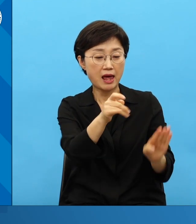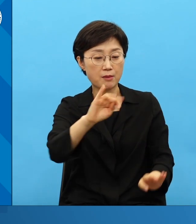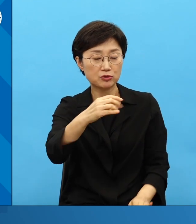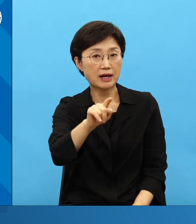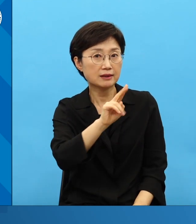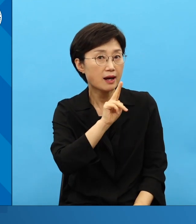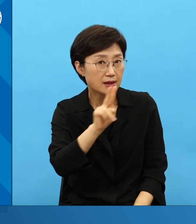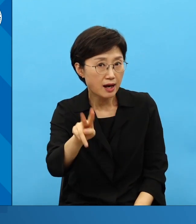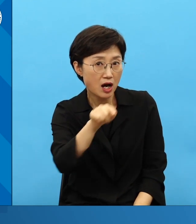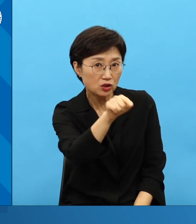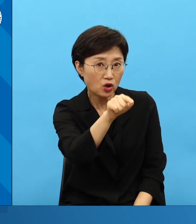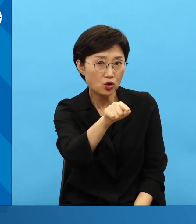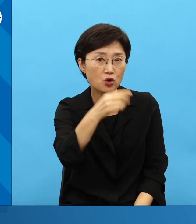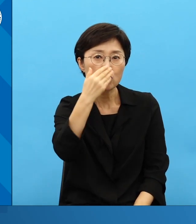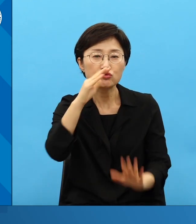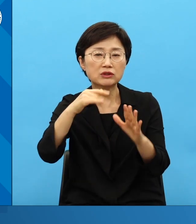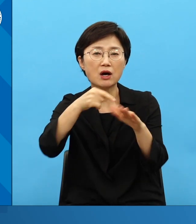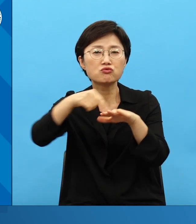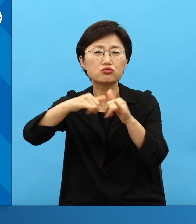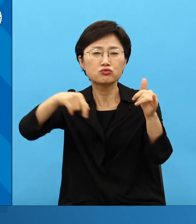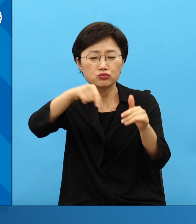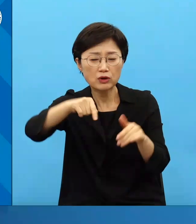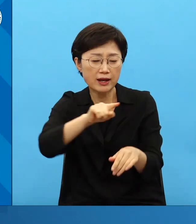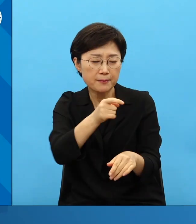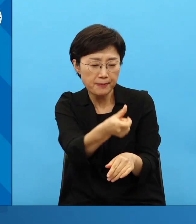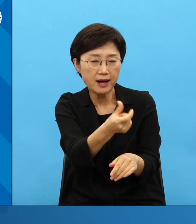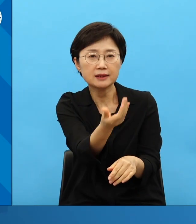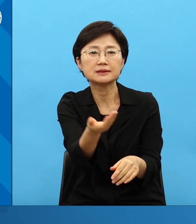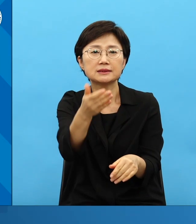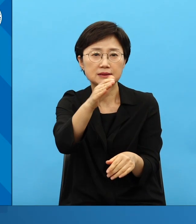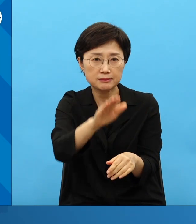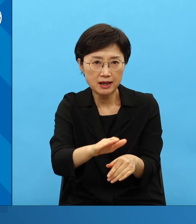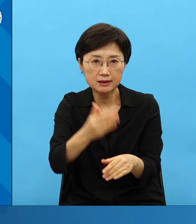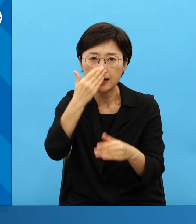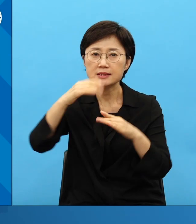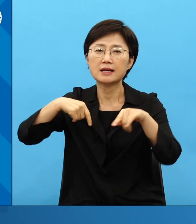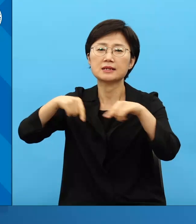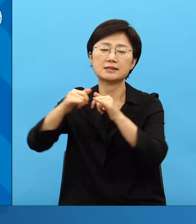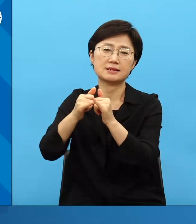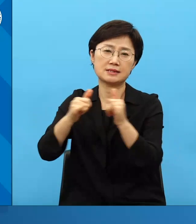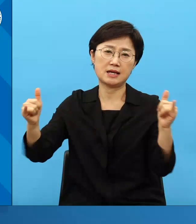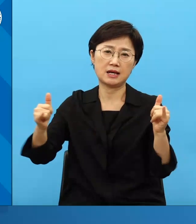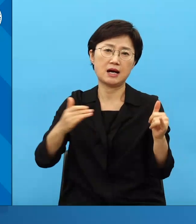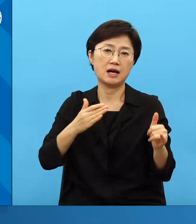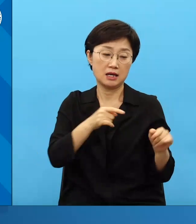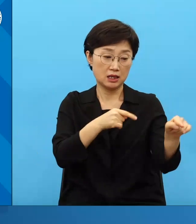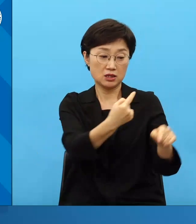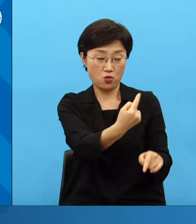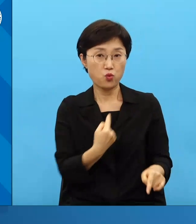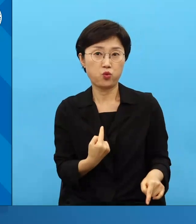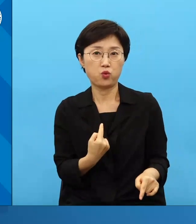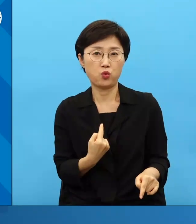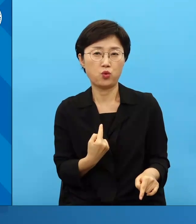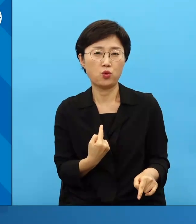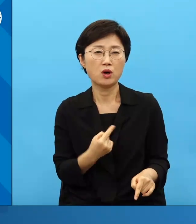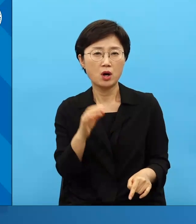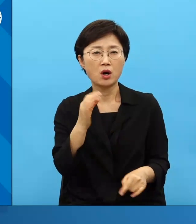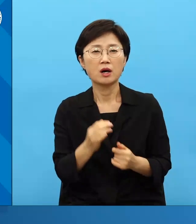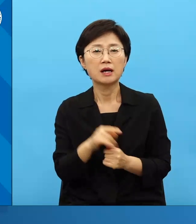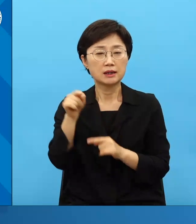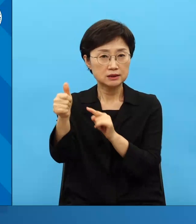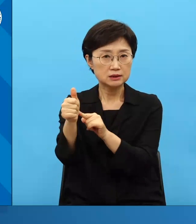베들레헴 에브라다야 너는 유다 족속 중에 작을지라도 이스라엘을 다스릴 자가 내게서 내게로 나올